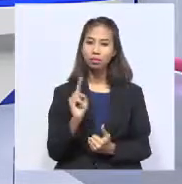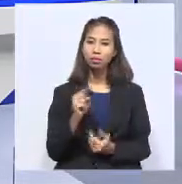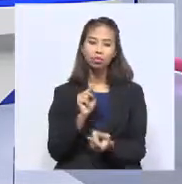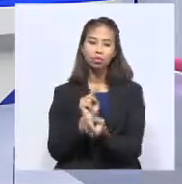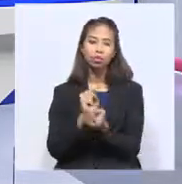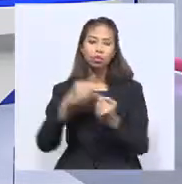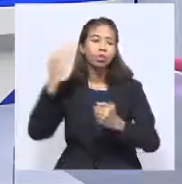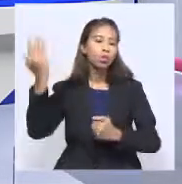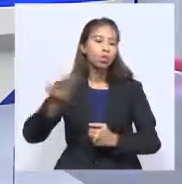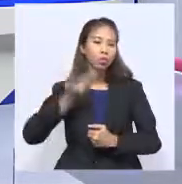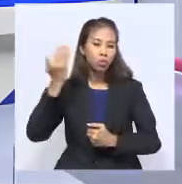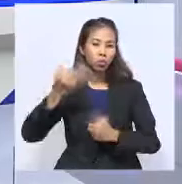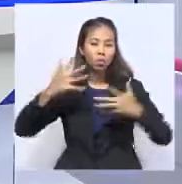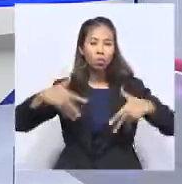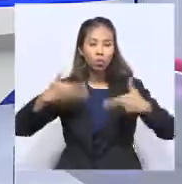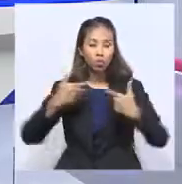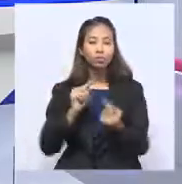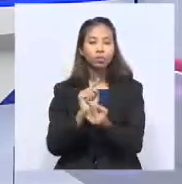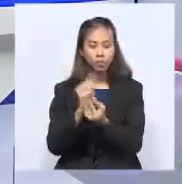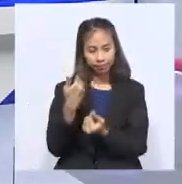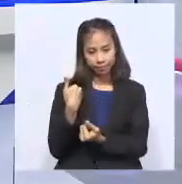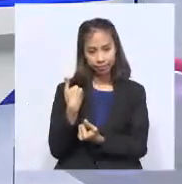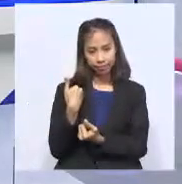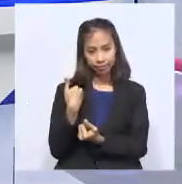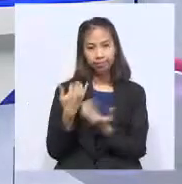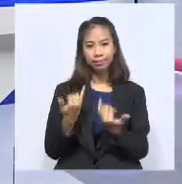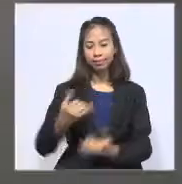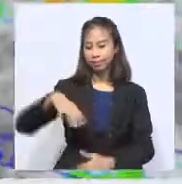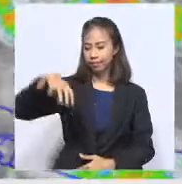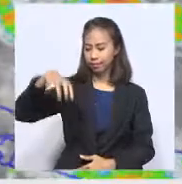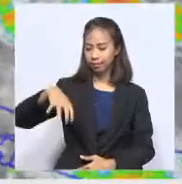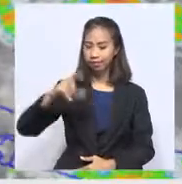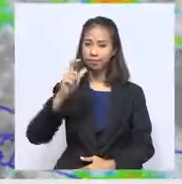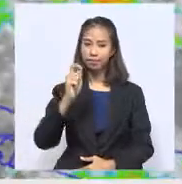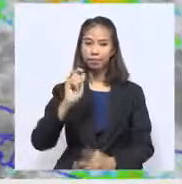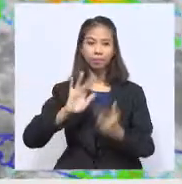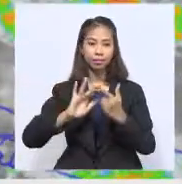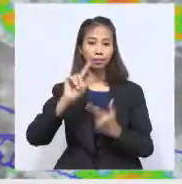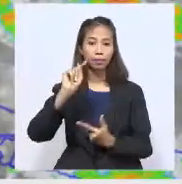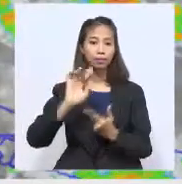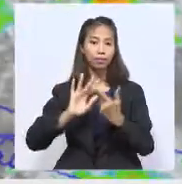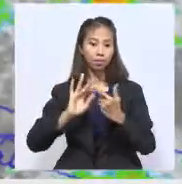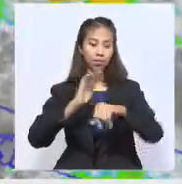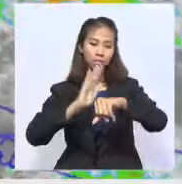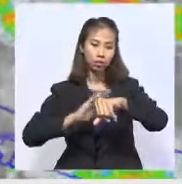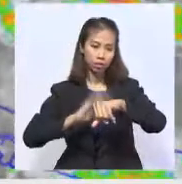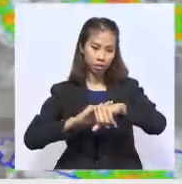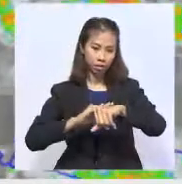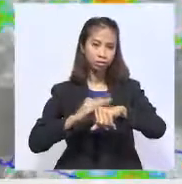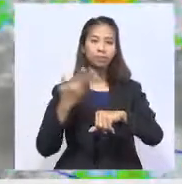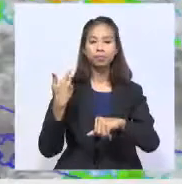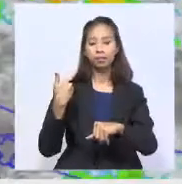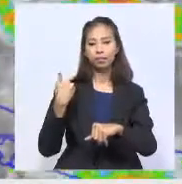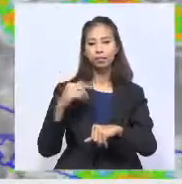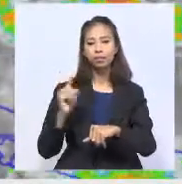อกับพายุฤดูร้อนอย่างต่อเนื่องอีก1วันค่ะโดยกรมอุตุนิยมวิทยาได้แจ้งเตือนลักษณะอากาศในบริเวณที่บอกไปเมื่อสักครู่นี้น